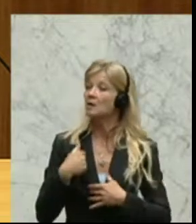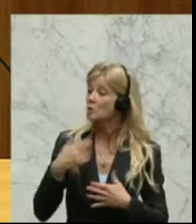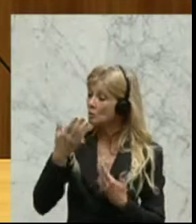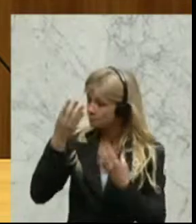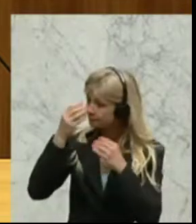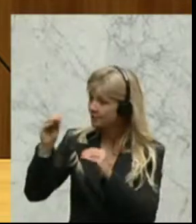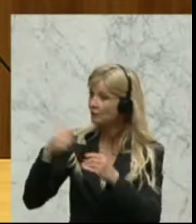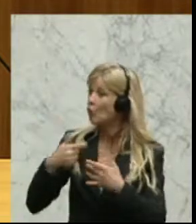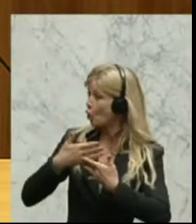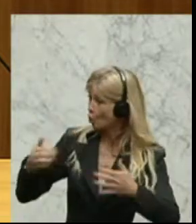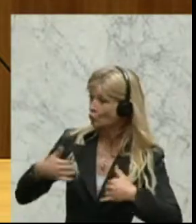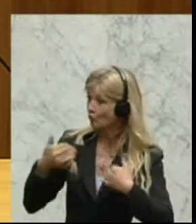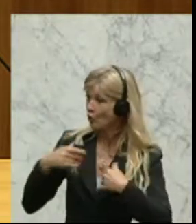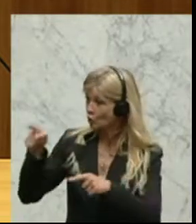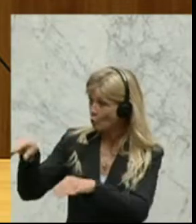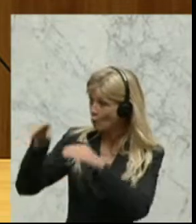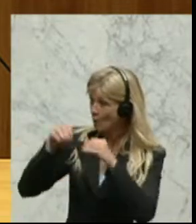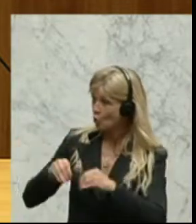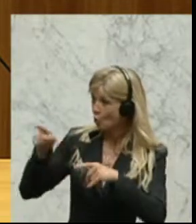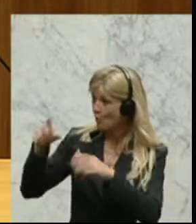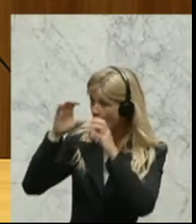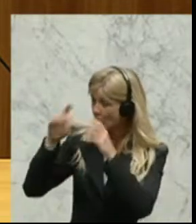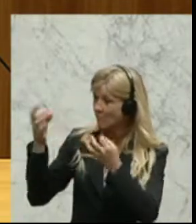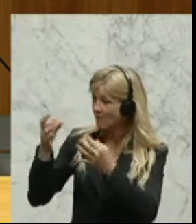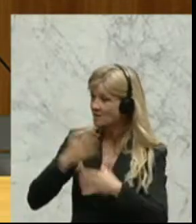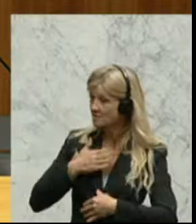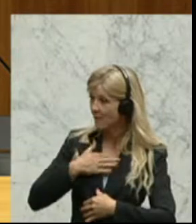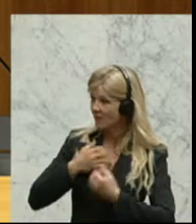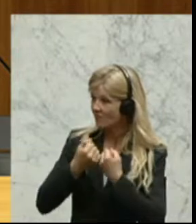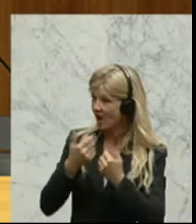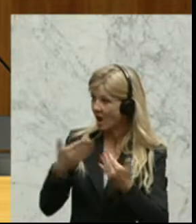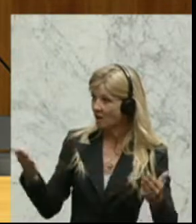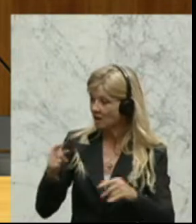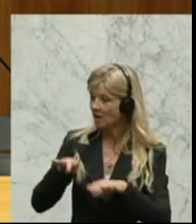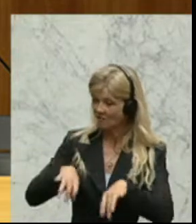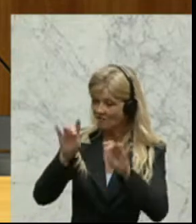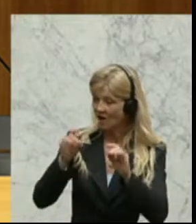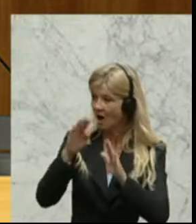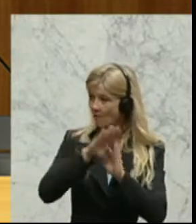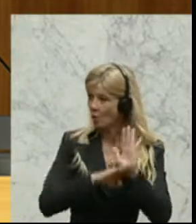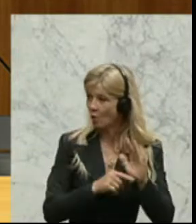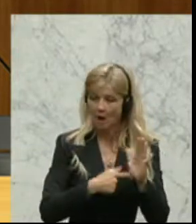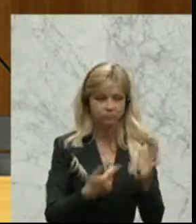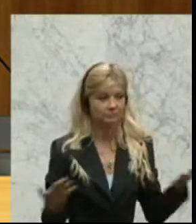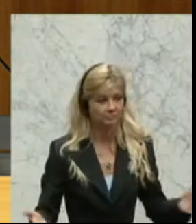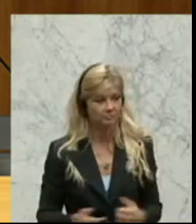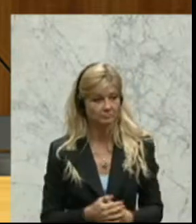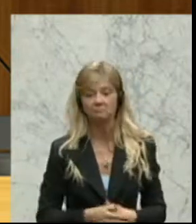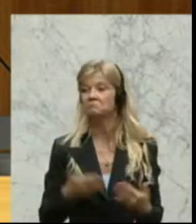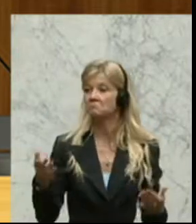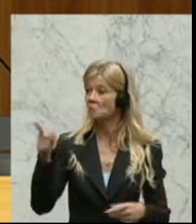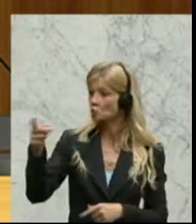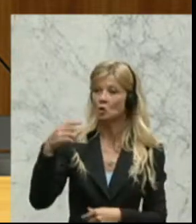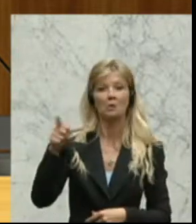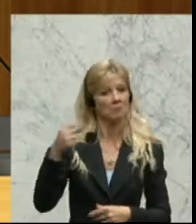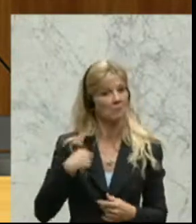Der Herr Finanzminister hat ja bereits damit begonnen, aus unserem freiheitlichen Wahlprogramm zu zitieren und Sie haben munter weitergemacht, das freut